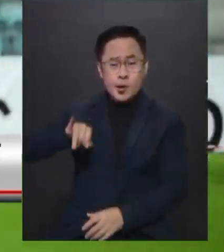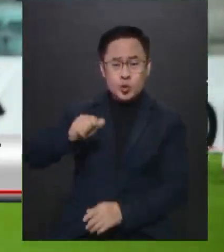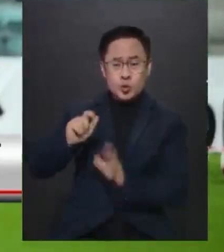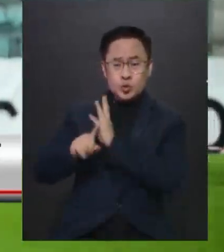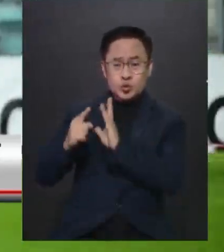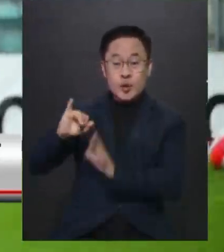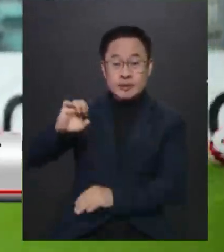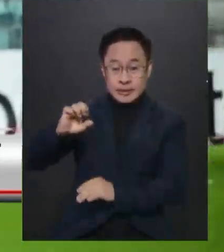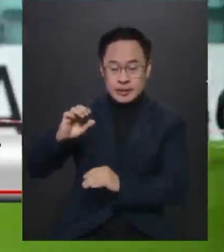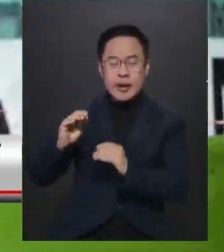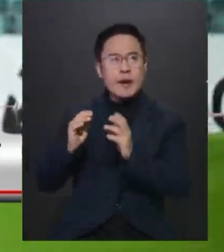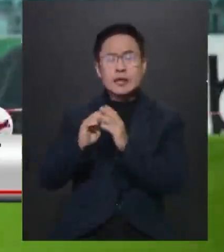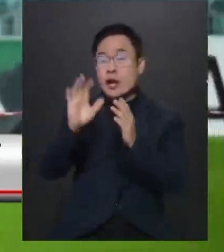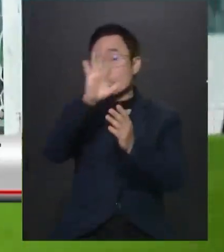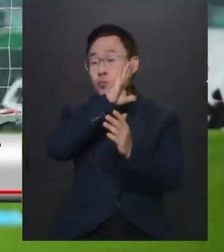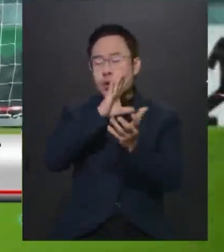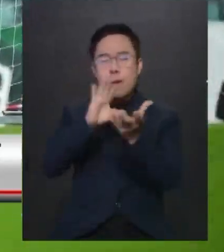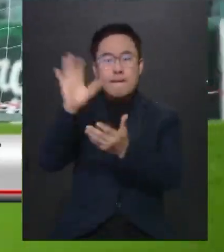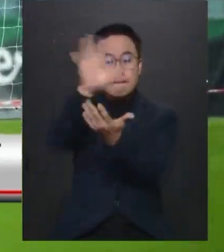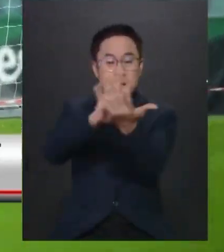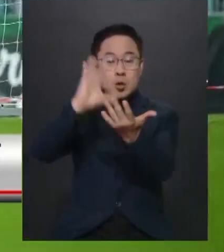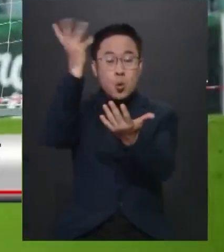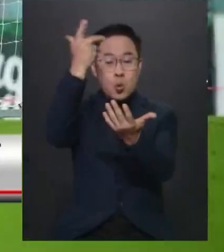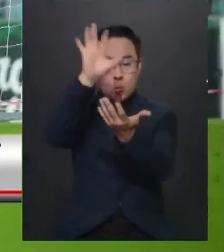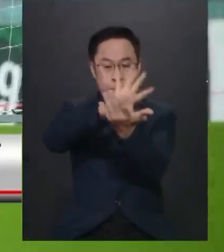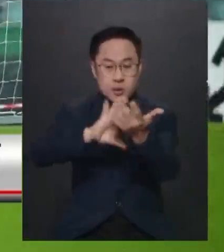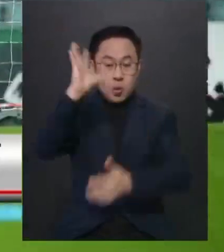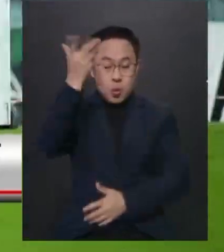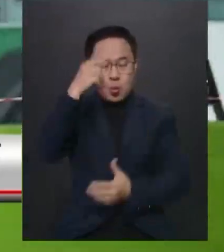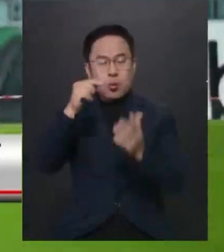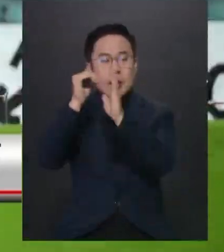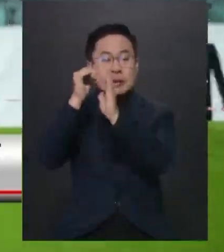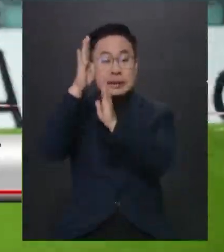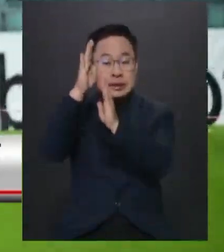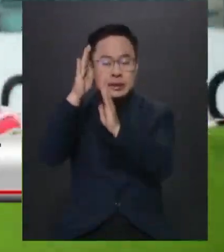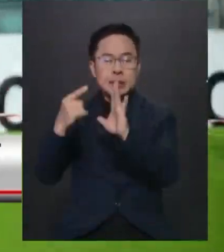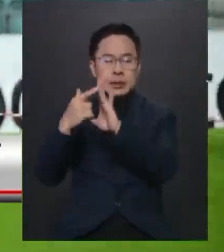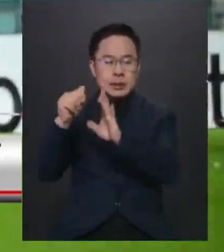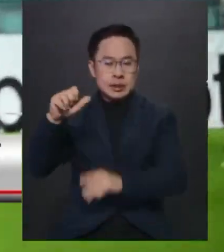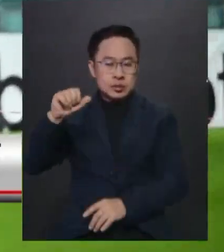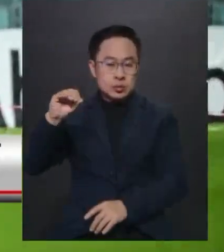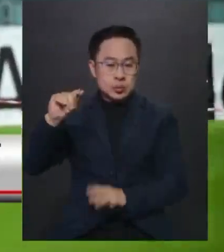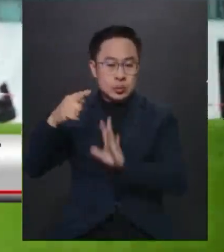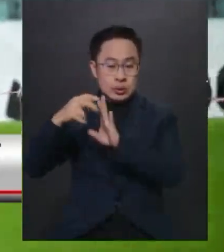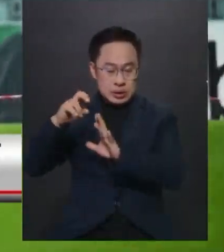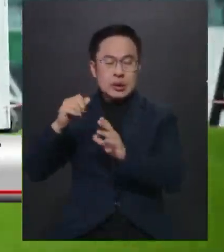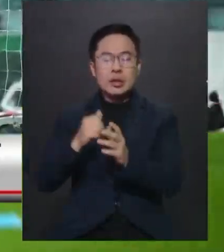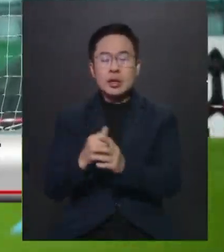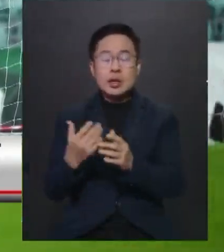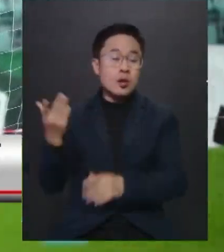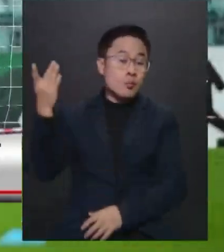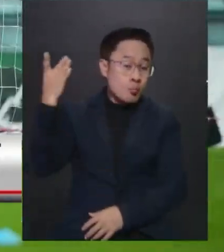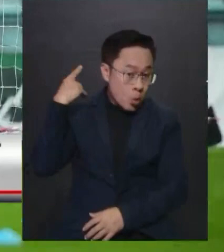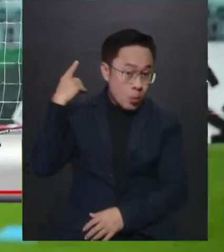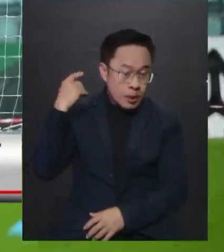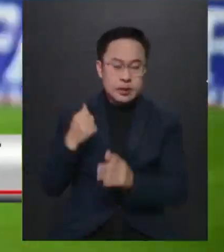ขาอยู่สูงกว่าจอร์เจ ียอยู่เหนือกว่าใช่ แล้วพอเมื่อวานแอบเข้าไปเช็คเหมือนกันนะ ครับ คือจอร์เจียตอนที่เราไปอ่ะ11องศาใช่ไหมเมื่อวานแอบเข้าไปเช็ค